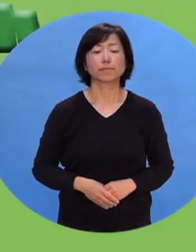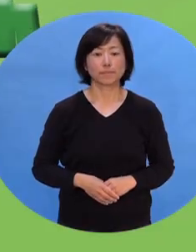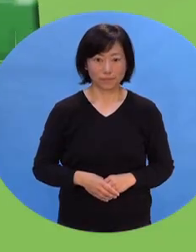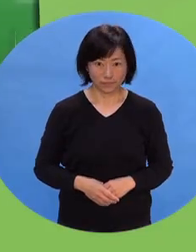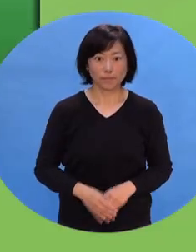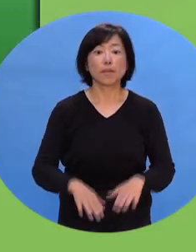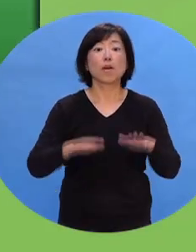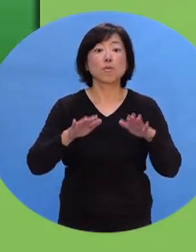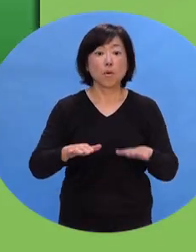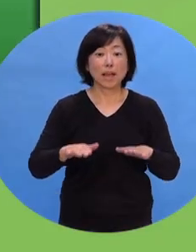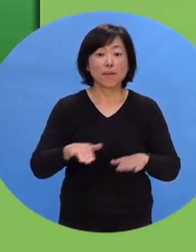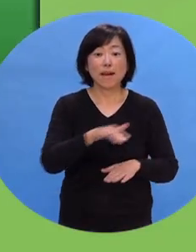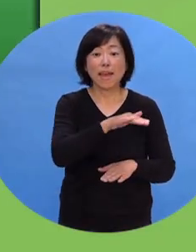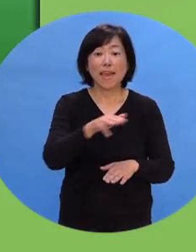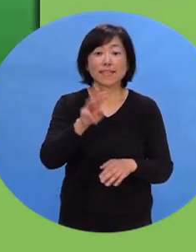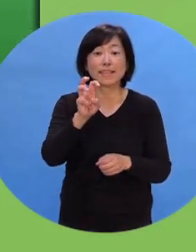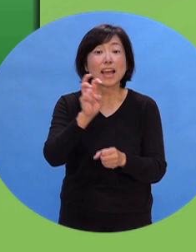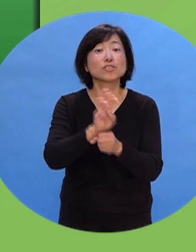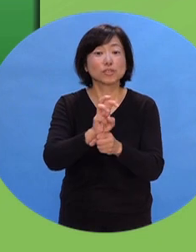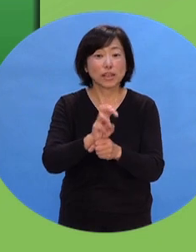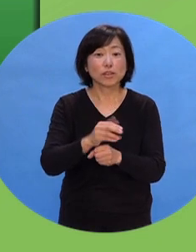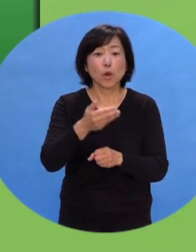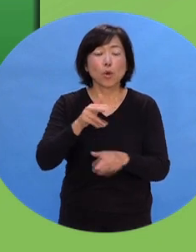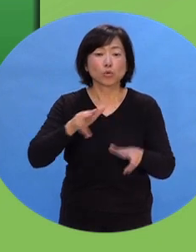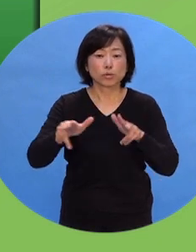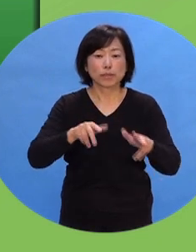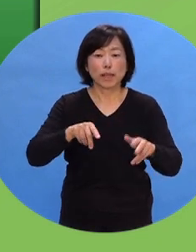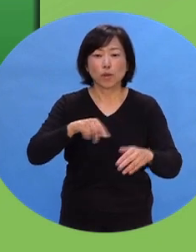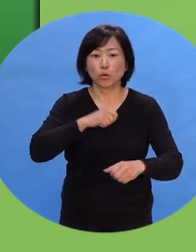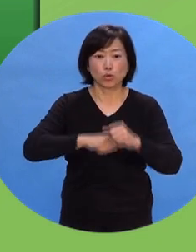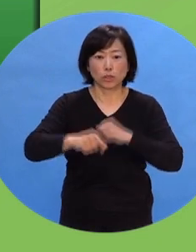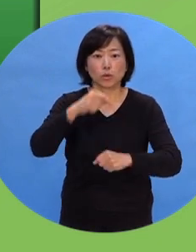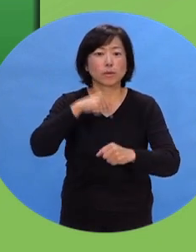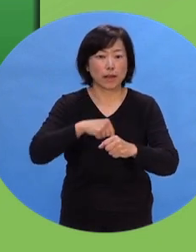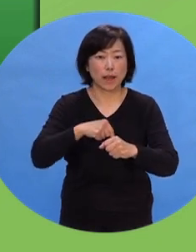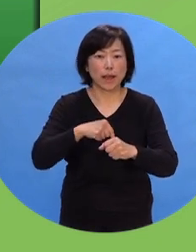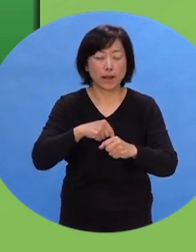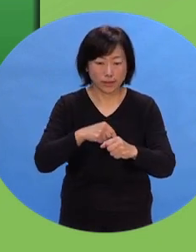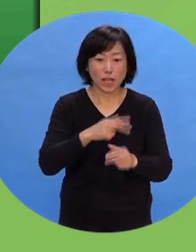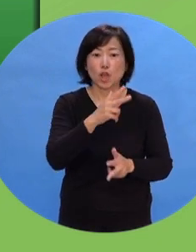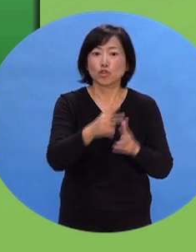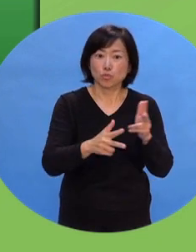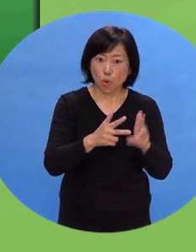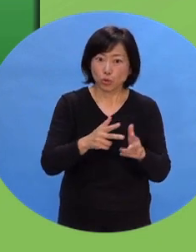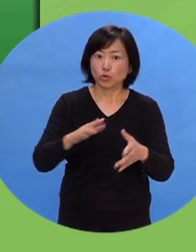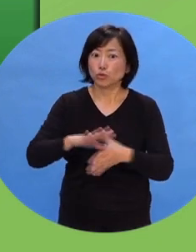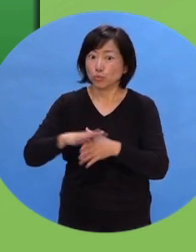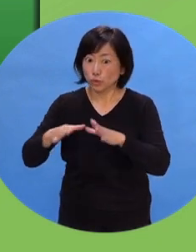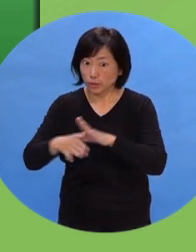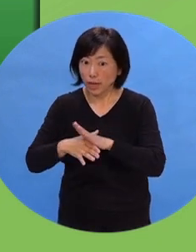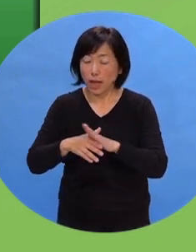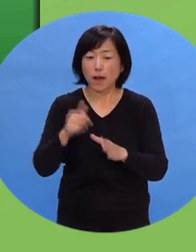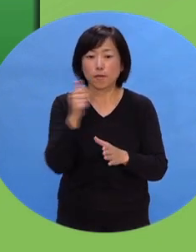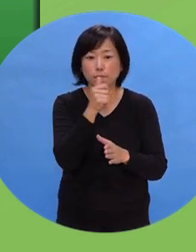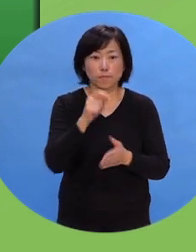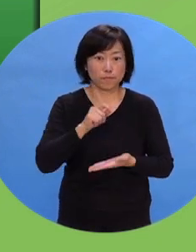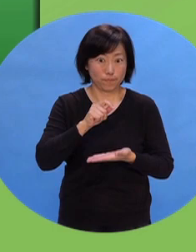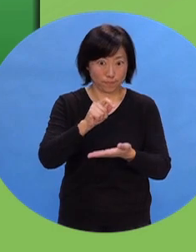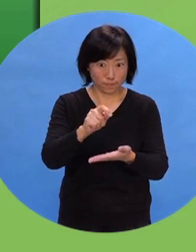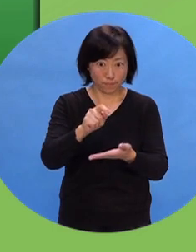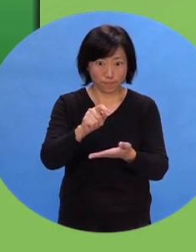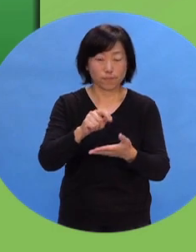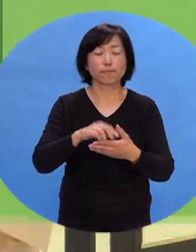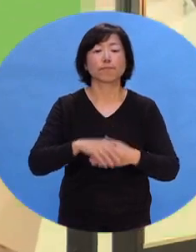今回は平成30年の区政の取り組みの中から主にスポーツと文化に関する話題をご紹介します